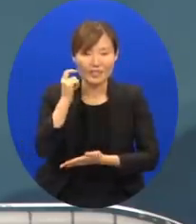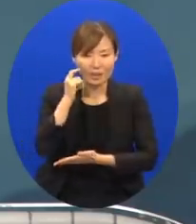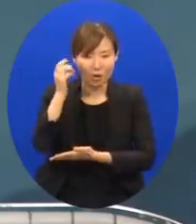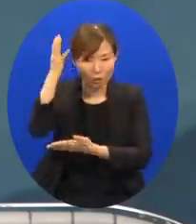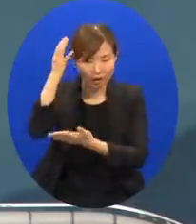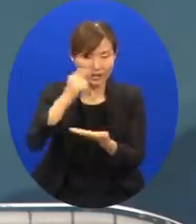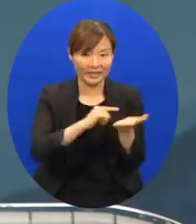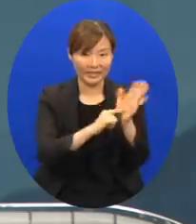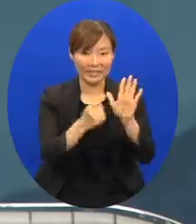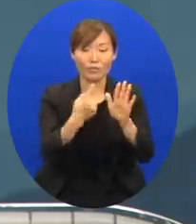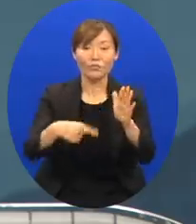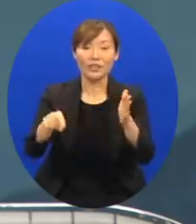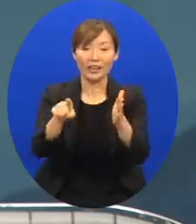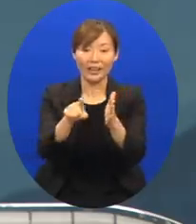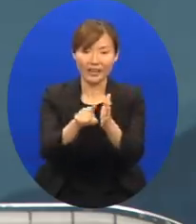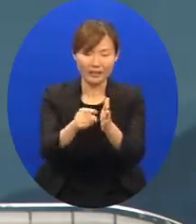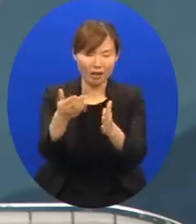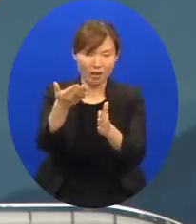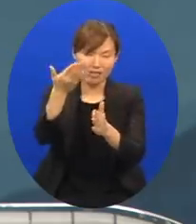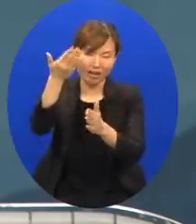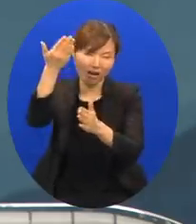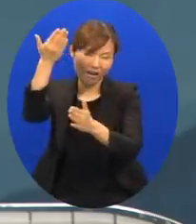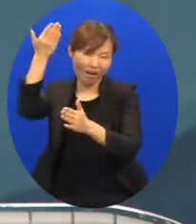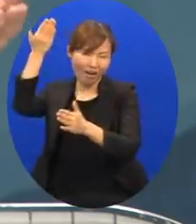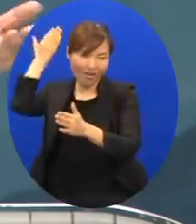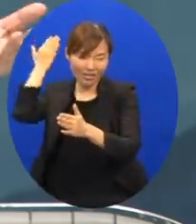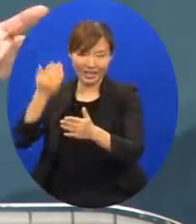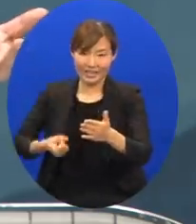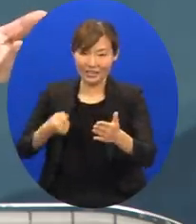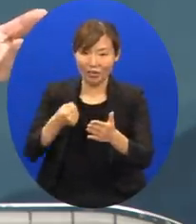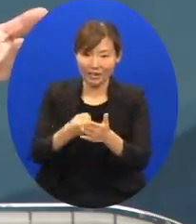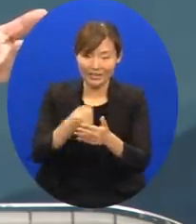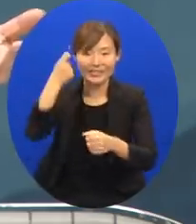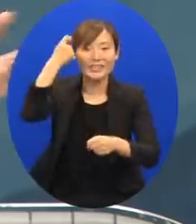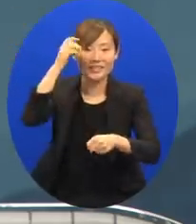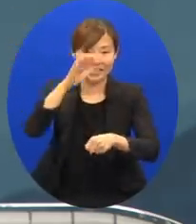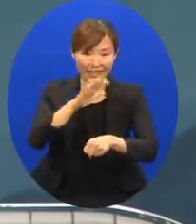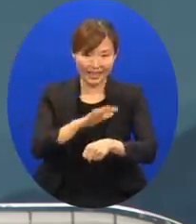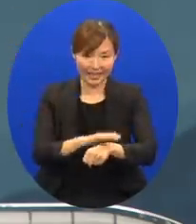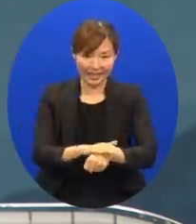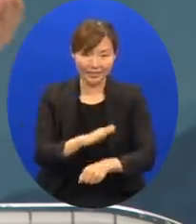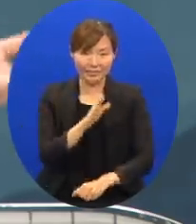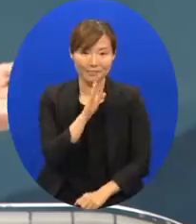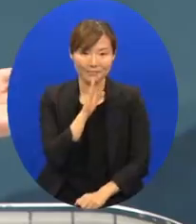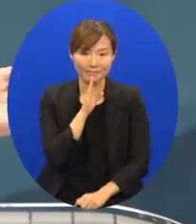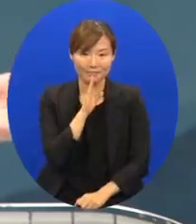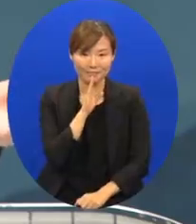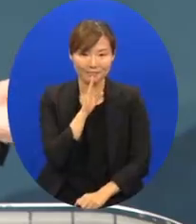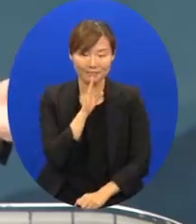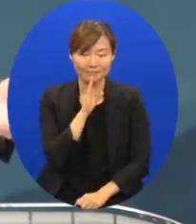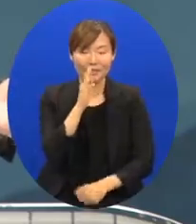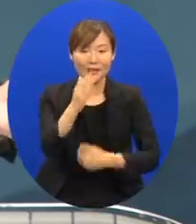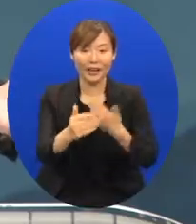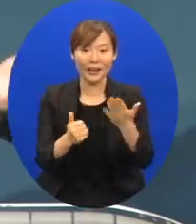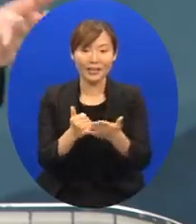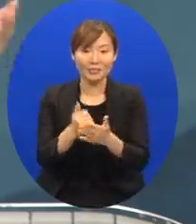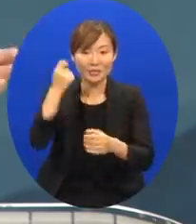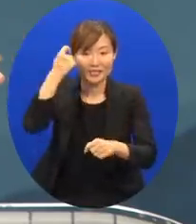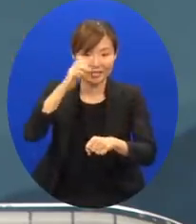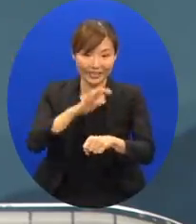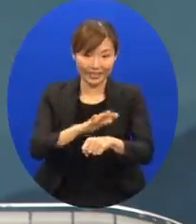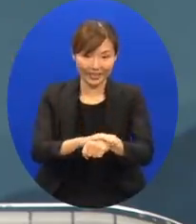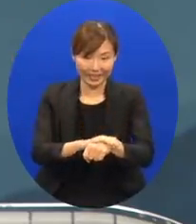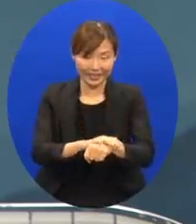하시려고 영세 전에 미리 정하신 지혜입니다 여러분 하나님의 지혜가 있습니다